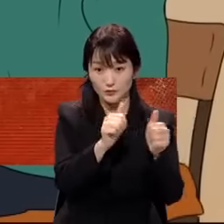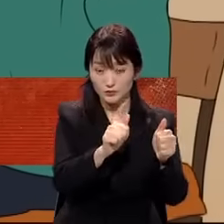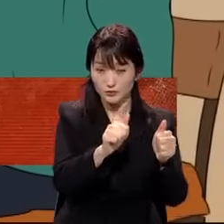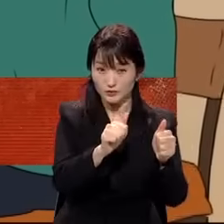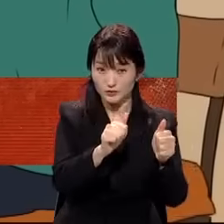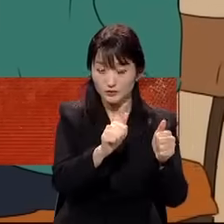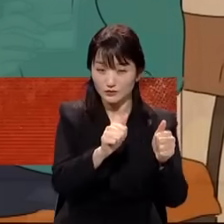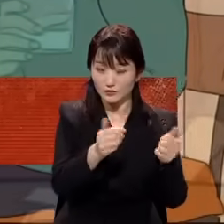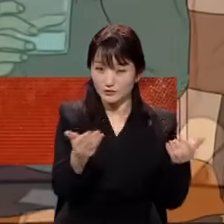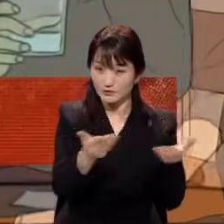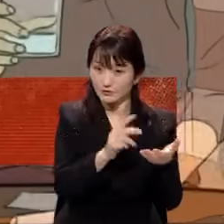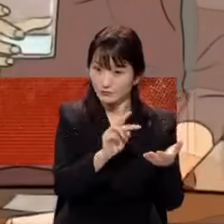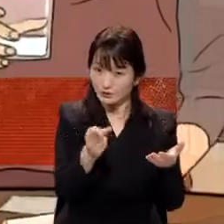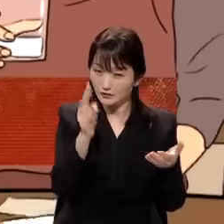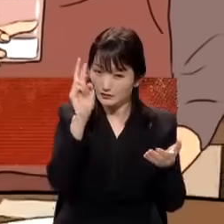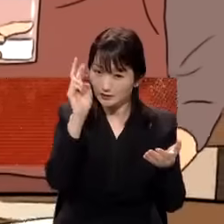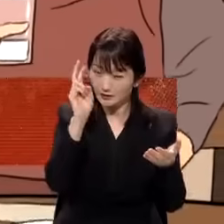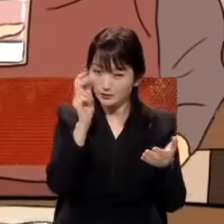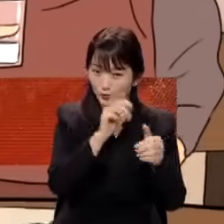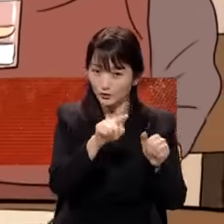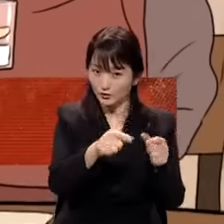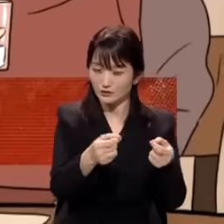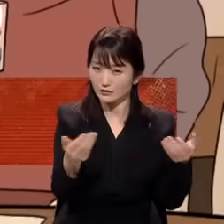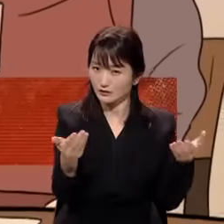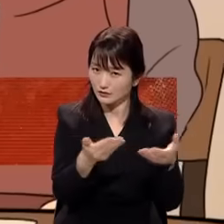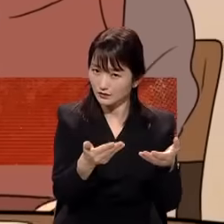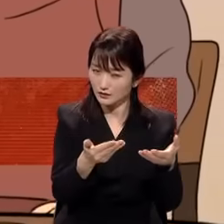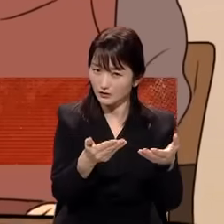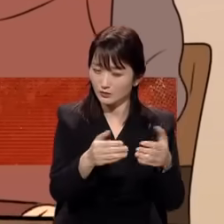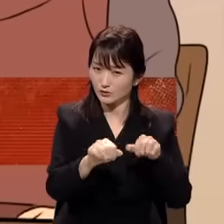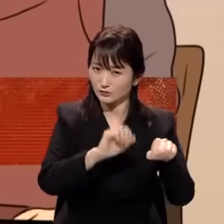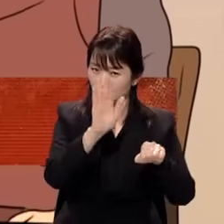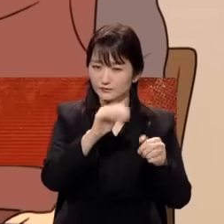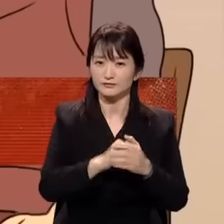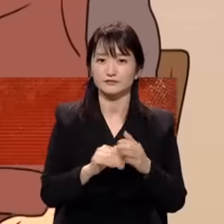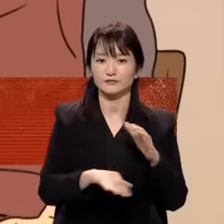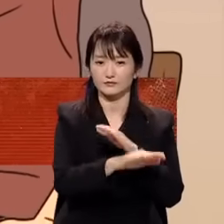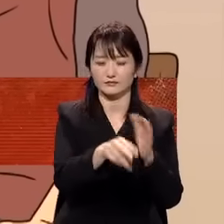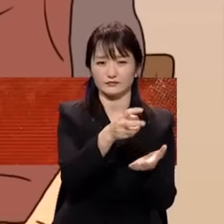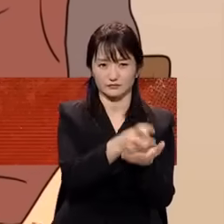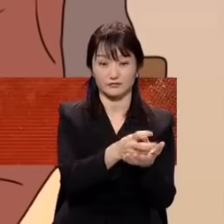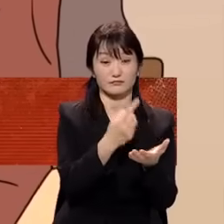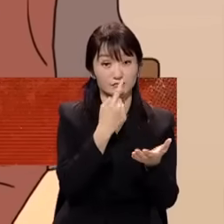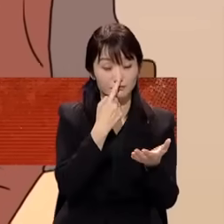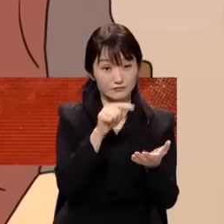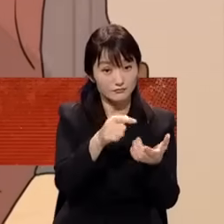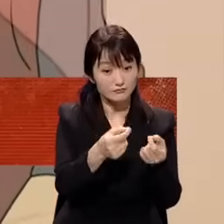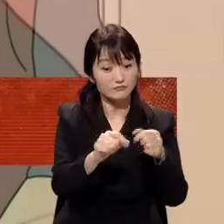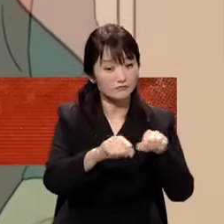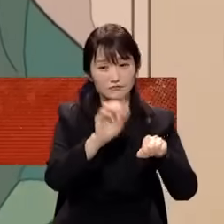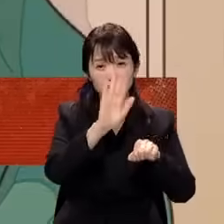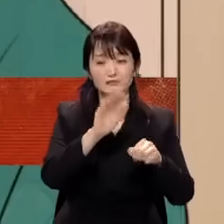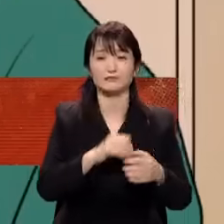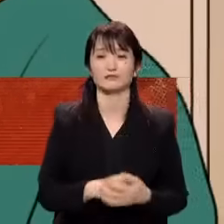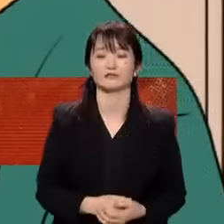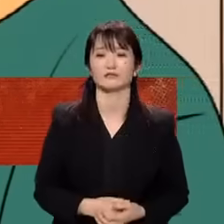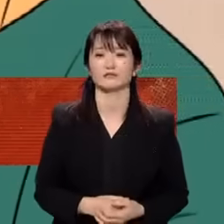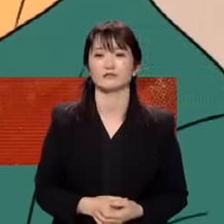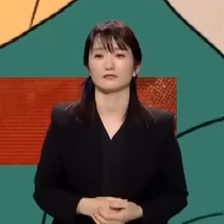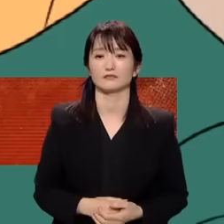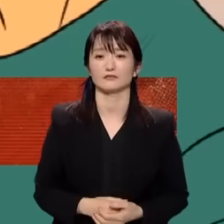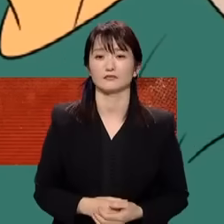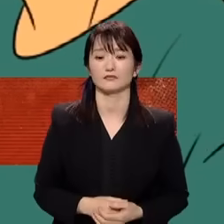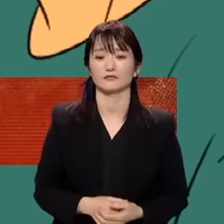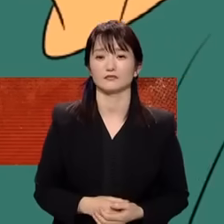행동을 하지는 않더라고 저는 믿습니다. 맞습니다. 가정법을 배웠다면 가족법을 배웠다라면. 아 진짜요? 아니 왜냐하면 며느리에게